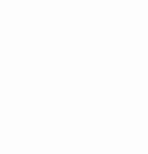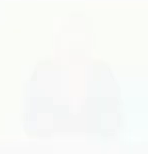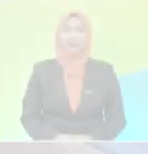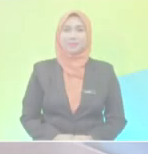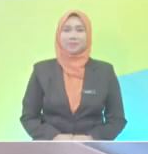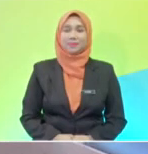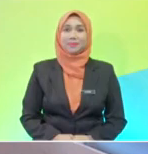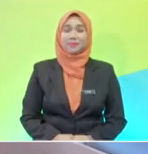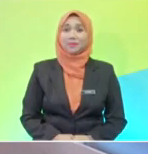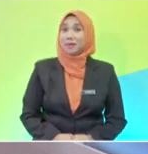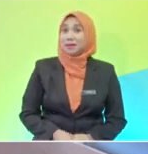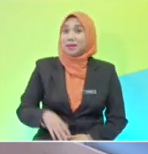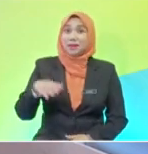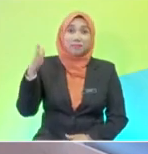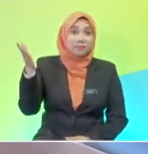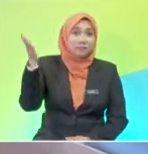masukkan